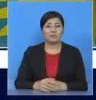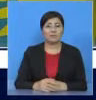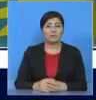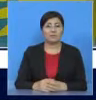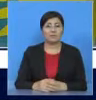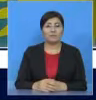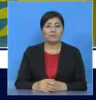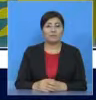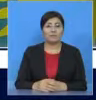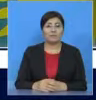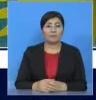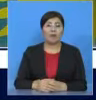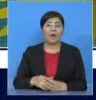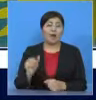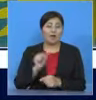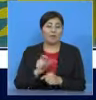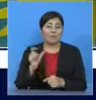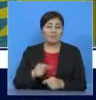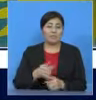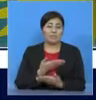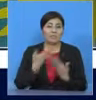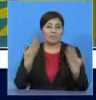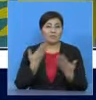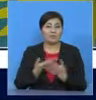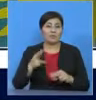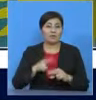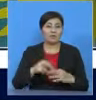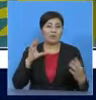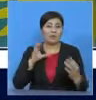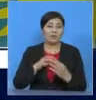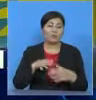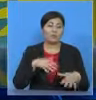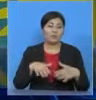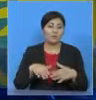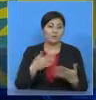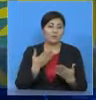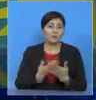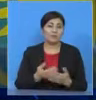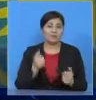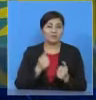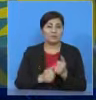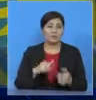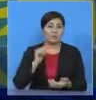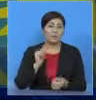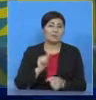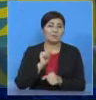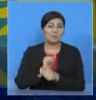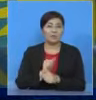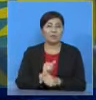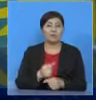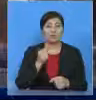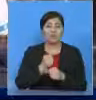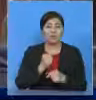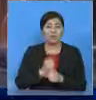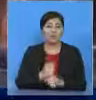жизнь водителей просто нет. Порой бывает, что автобусы пустуют и целыми днями находятся на автостоянке, так как некому